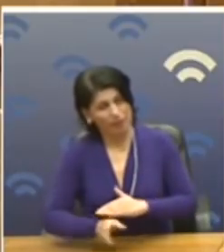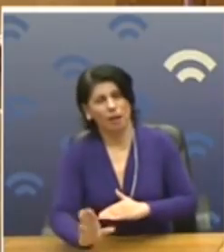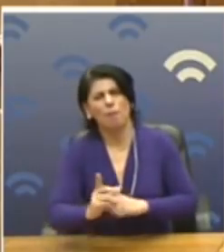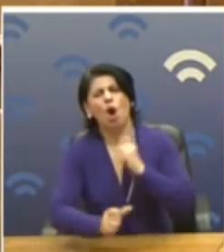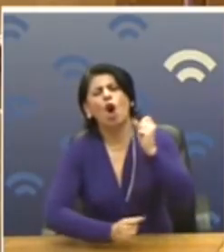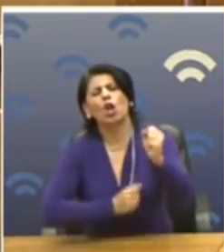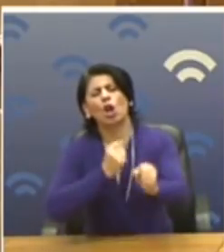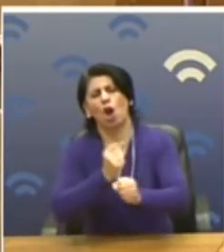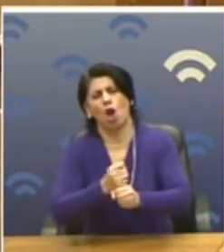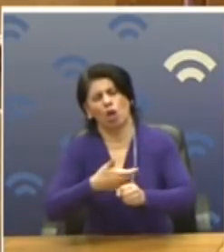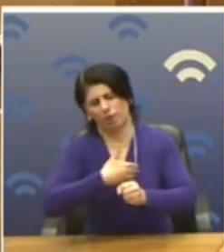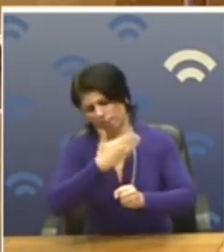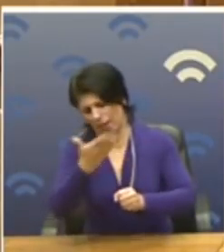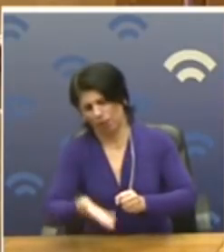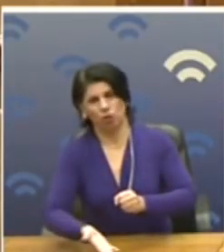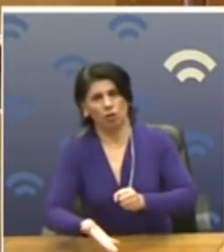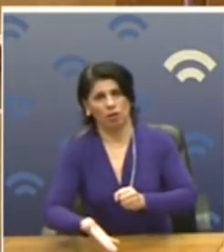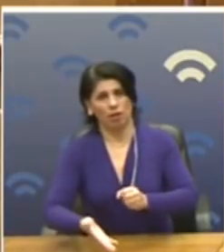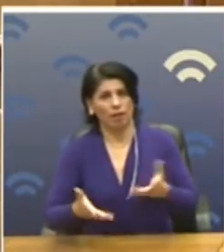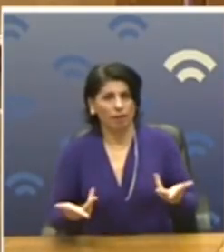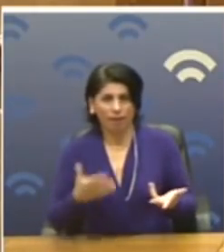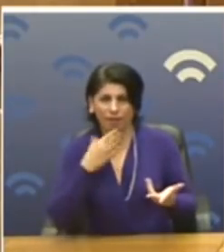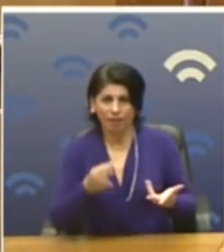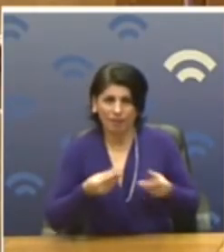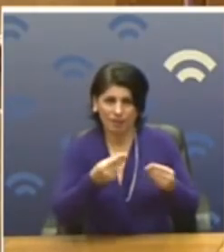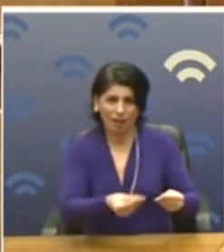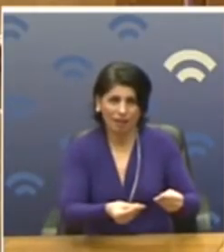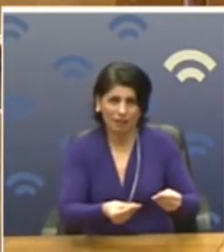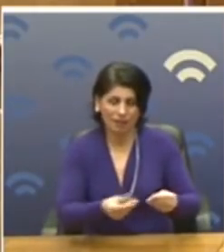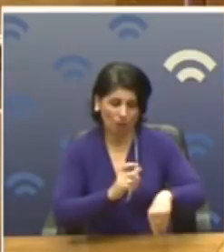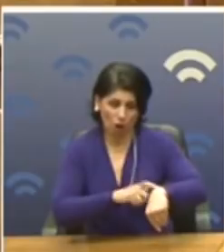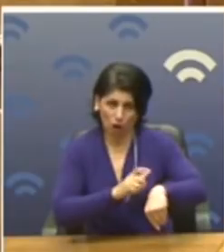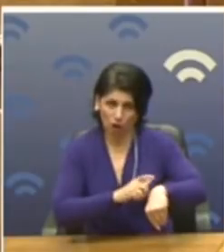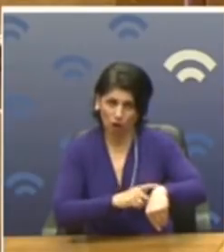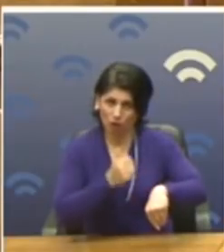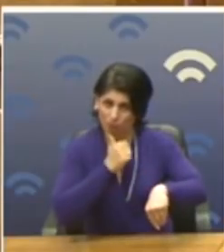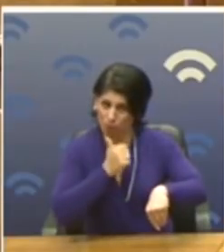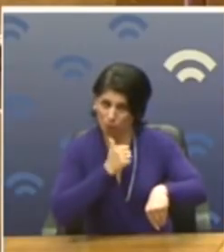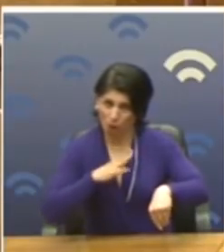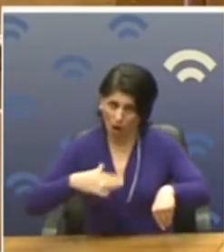τώρα. Συνεχώς σας δίνει πίστοση χρόνου, κάνει